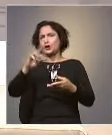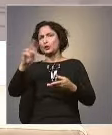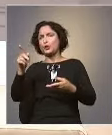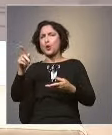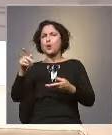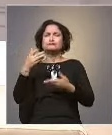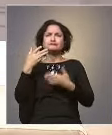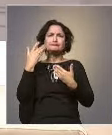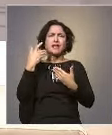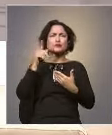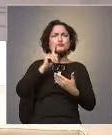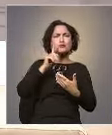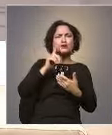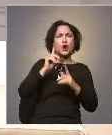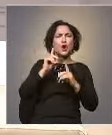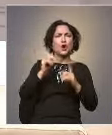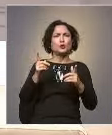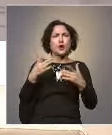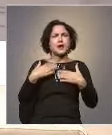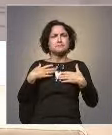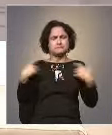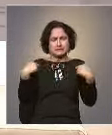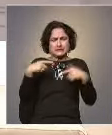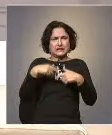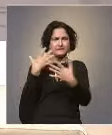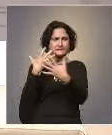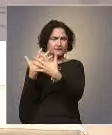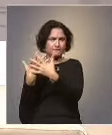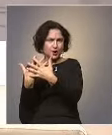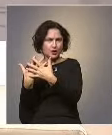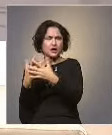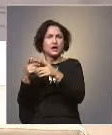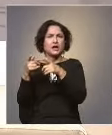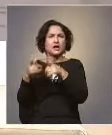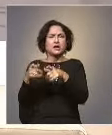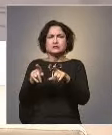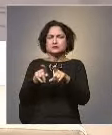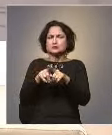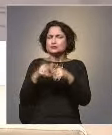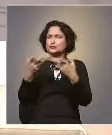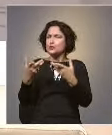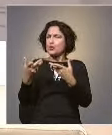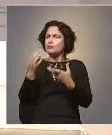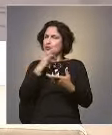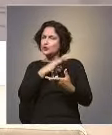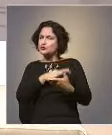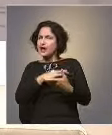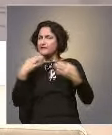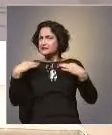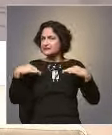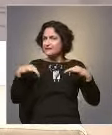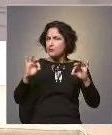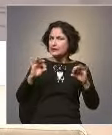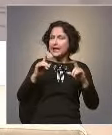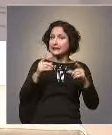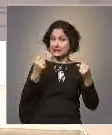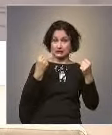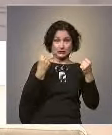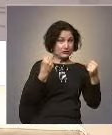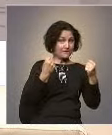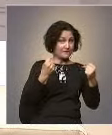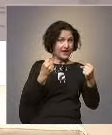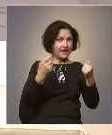момче, което е осъдено в затвора, получава свободата си благодарение на експериментален правителствен проект, но тази свобода всъщност означава той да заживее